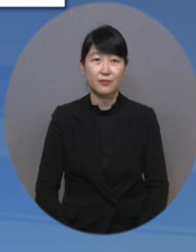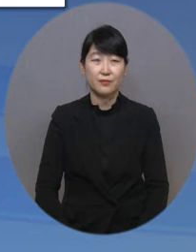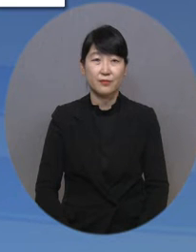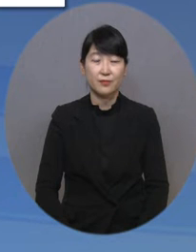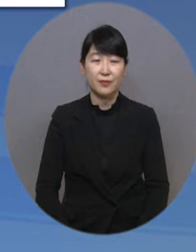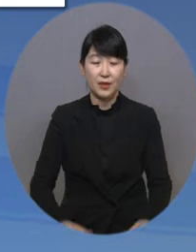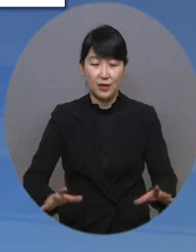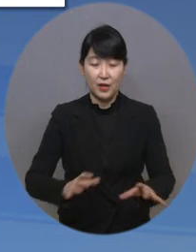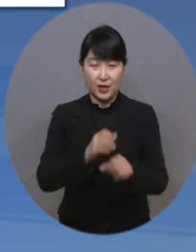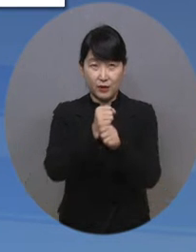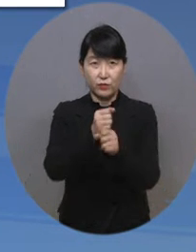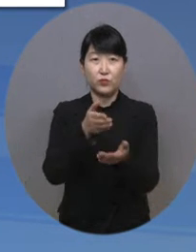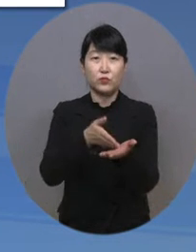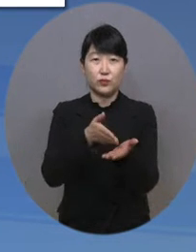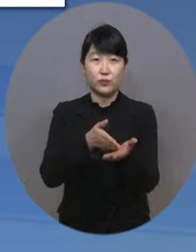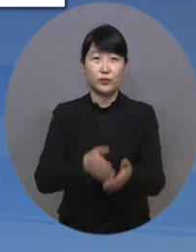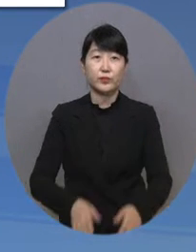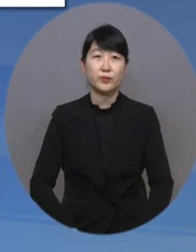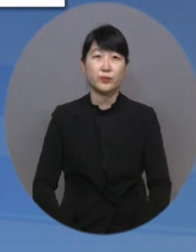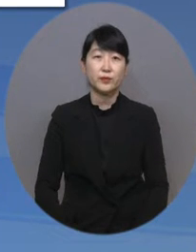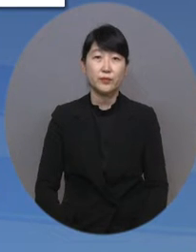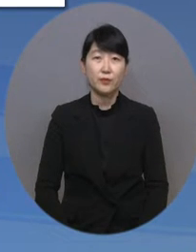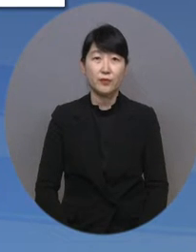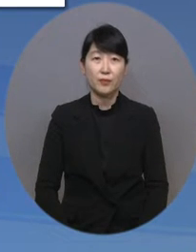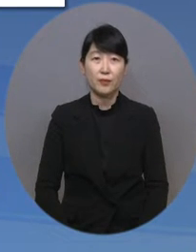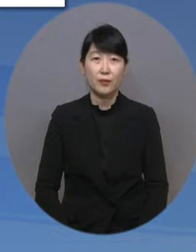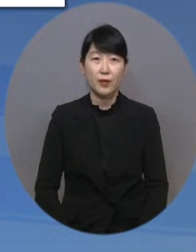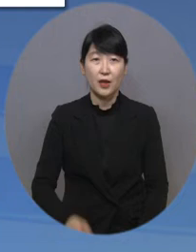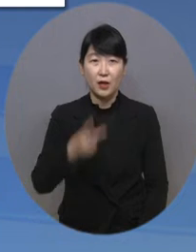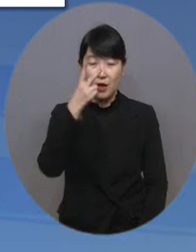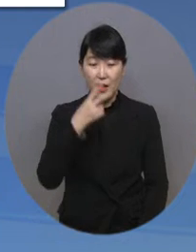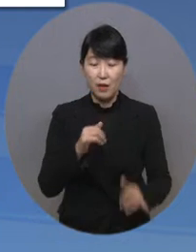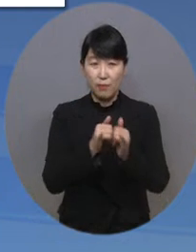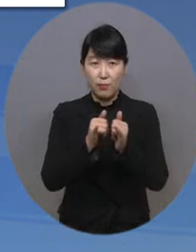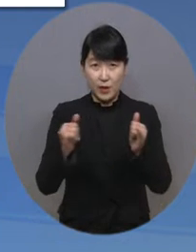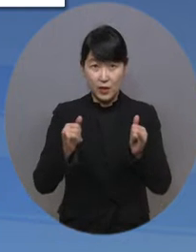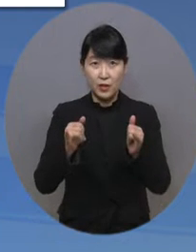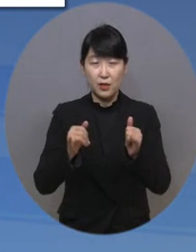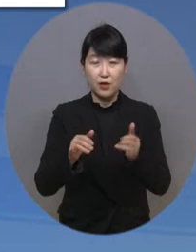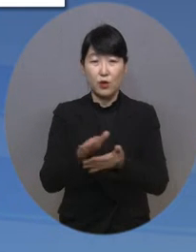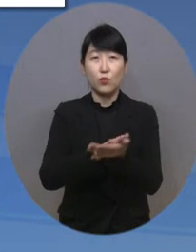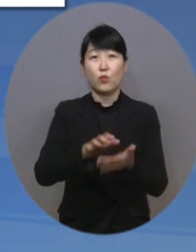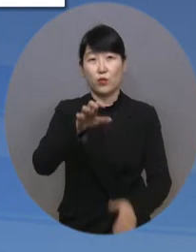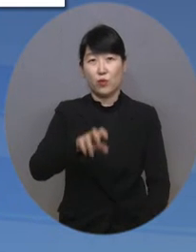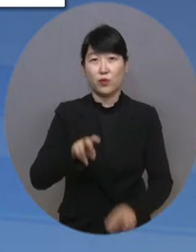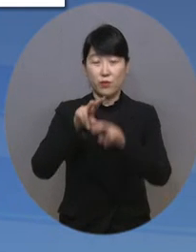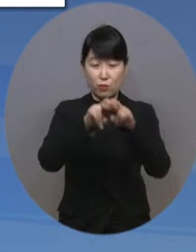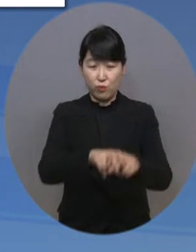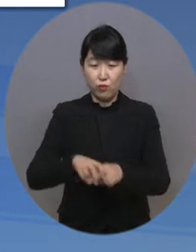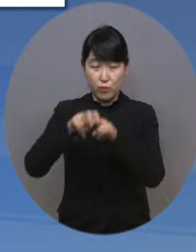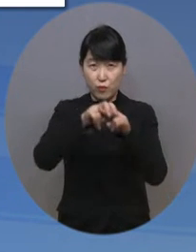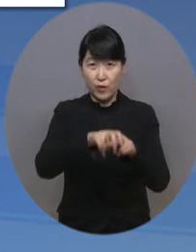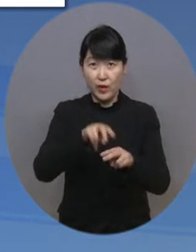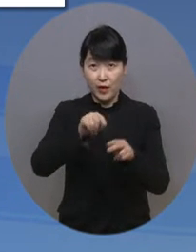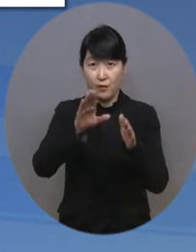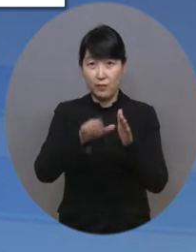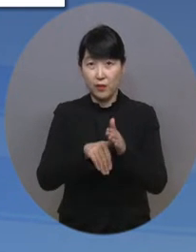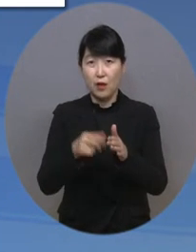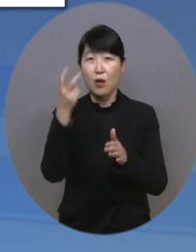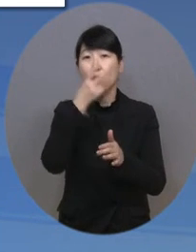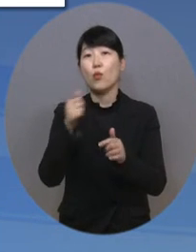이어서 간추린 뉴스 전해드립니다. 시각장애인에게 놀이기구 탑승 시 보호자 동반을 요구한 것과